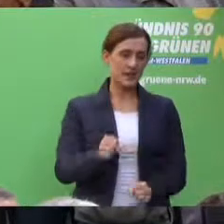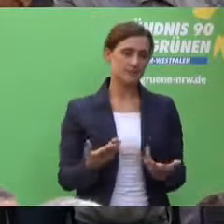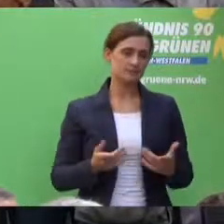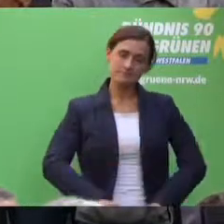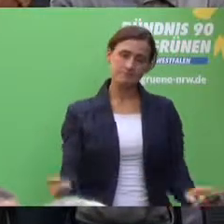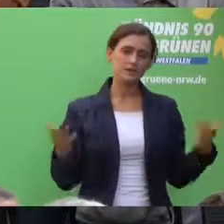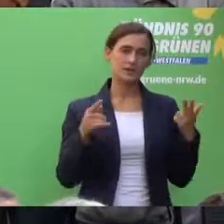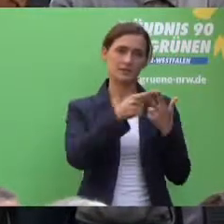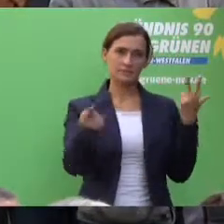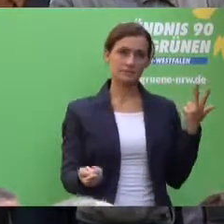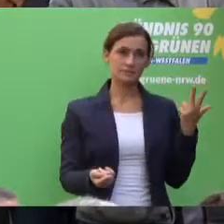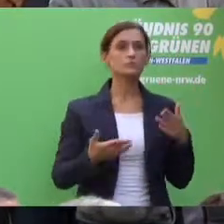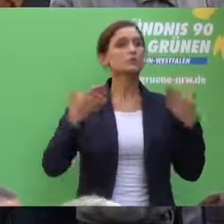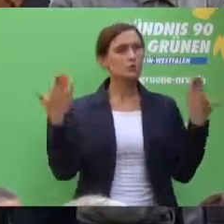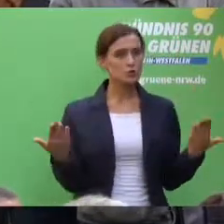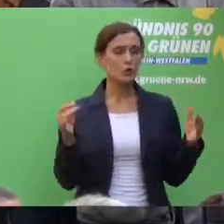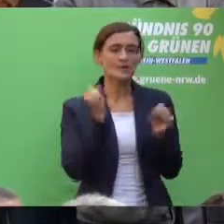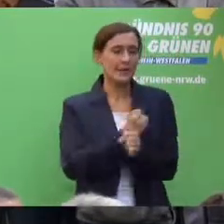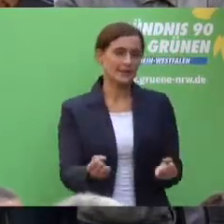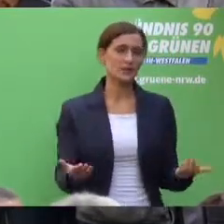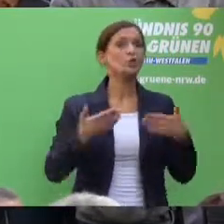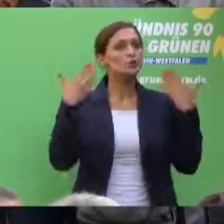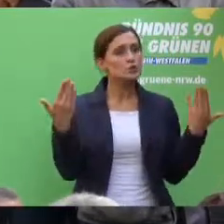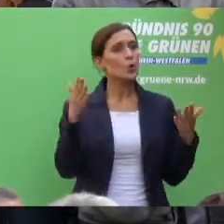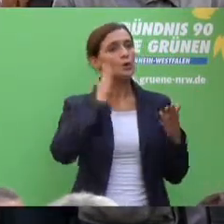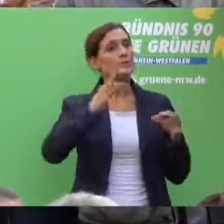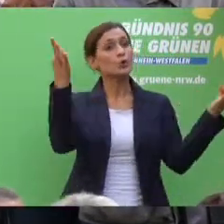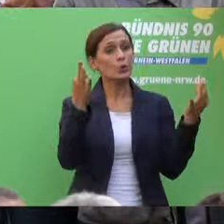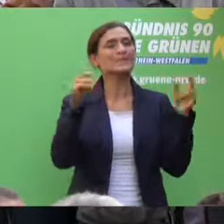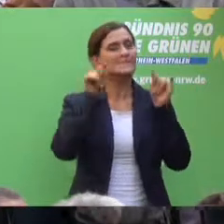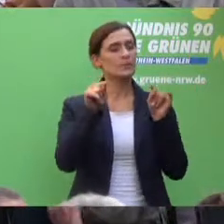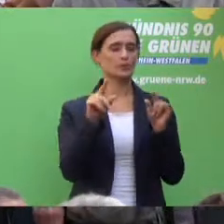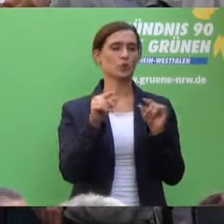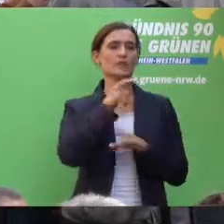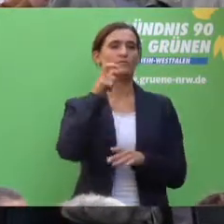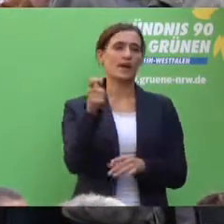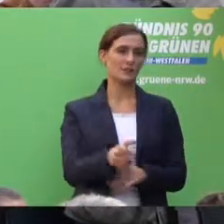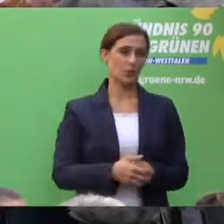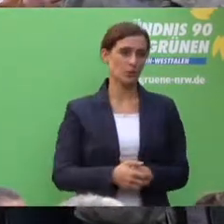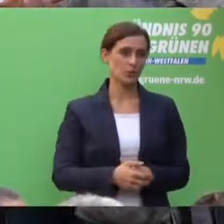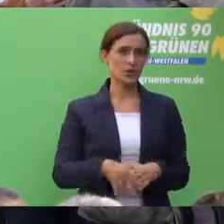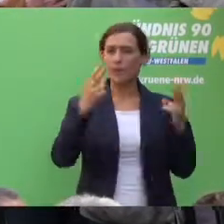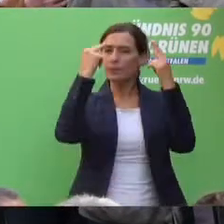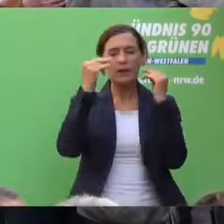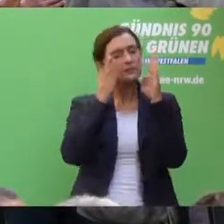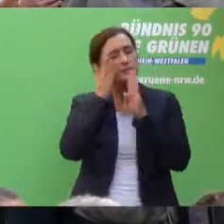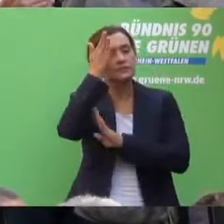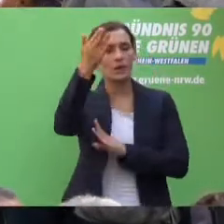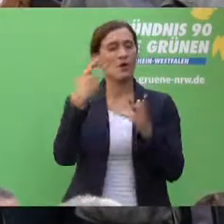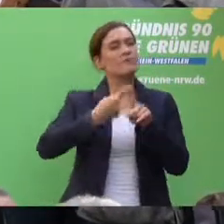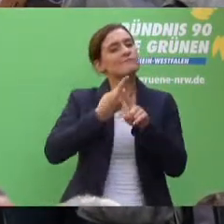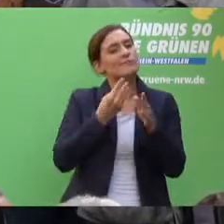So geht Grüne, so geht Verantwortung. Und das ist die Alternative zur blinden Förderung der